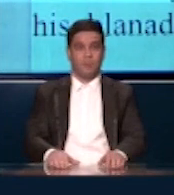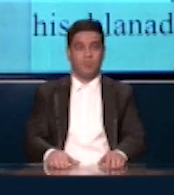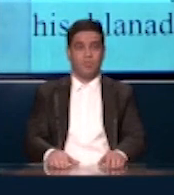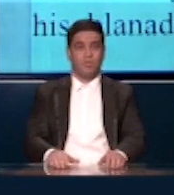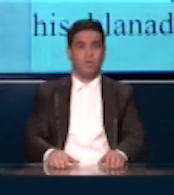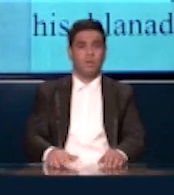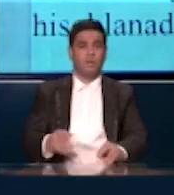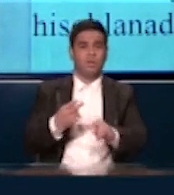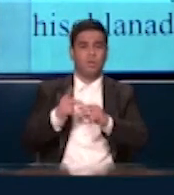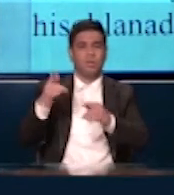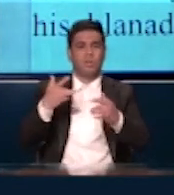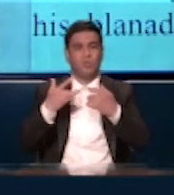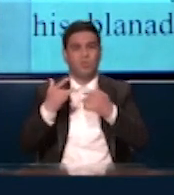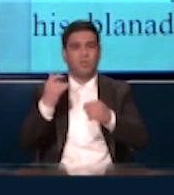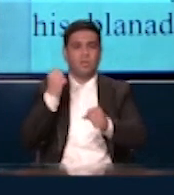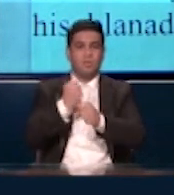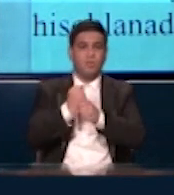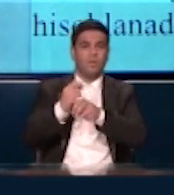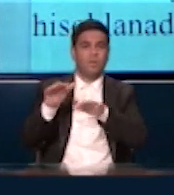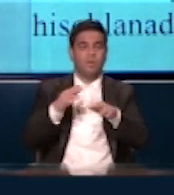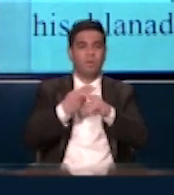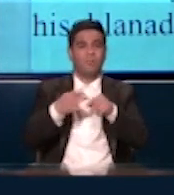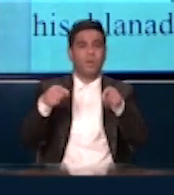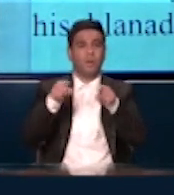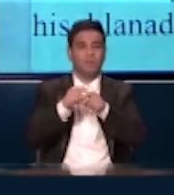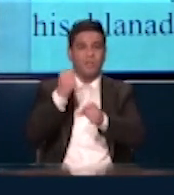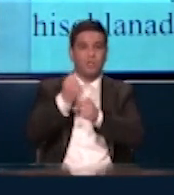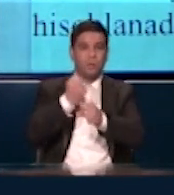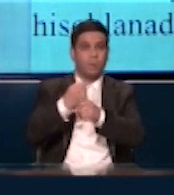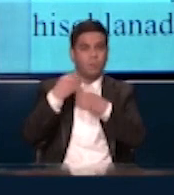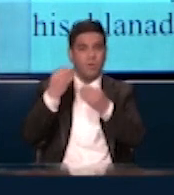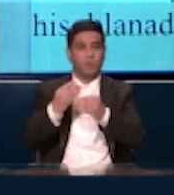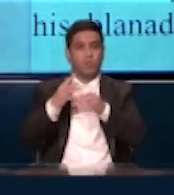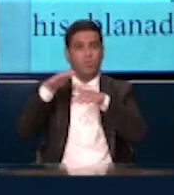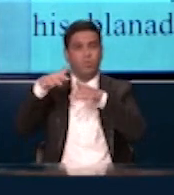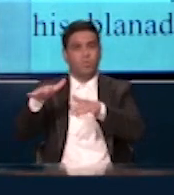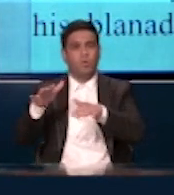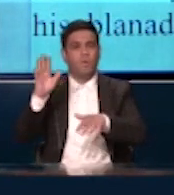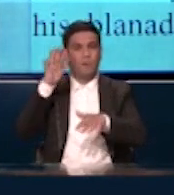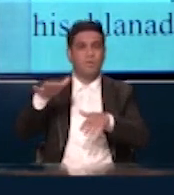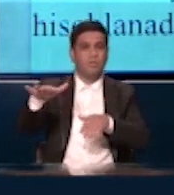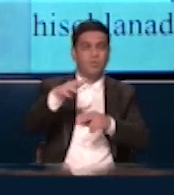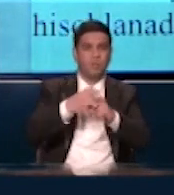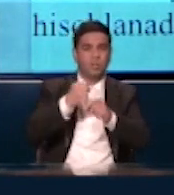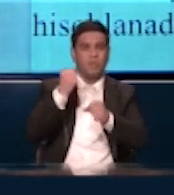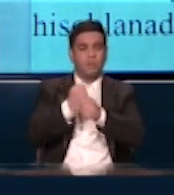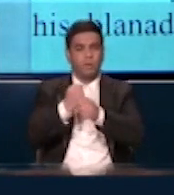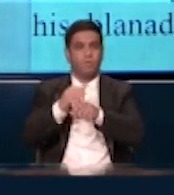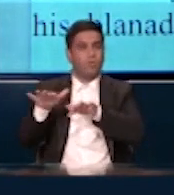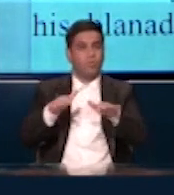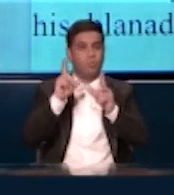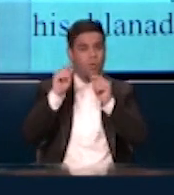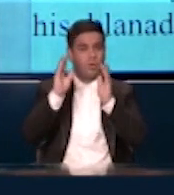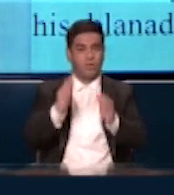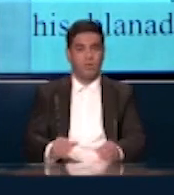Sanoatda asosan eksportbop qishloq xo'jalik mahsulotlariga birlamchi qayta ishlov berish, o'rmon va konchilik sanoat korxonalari faoliyati olib boradi.